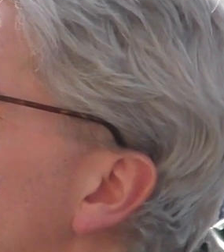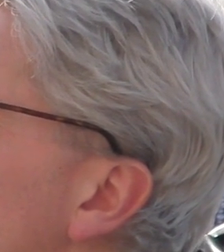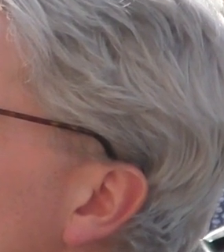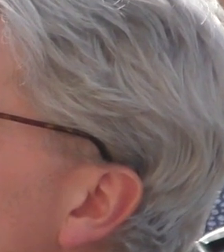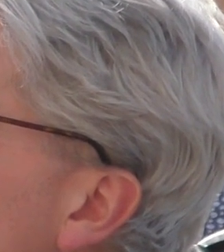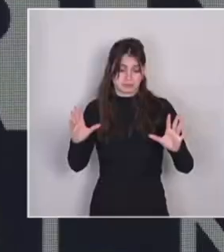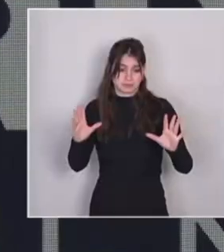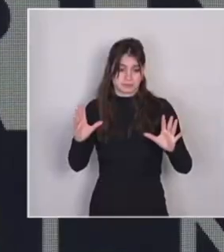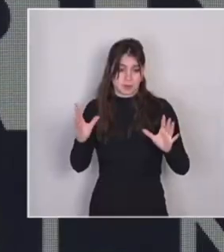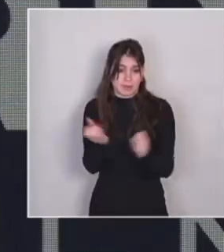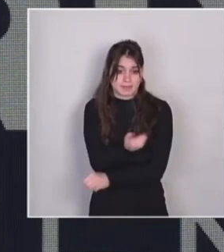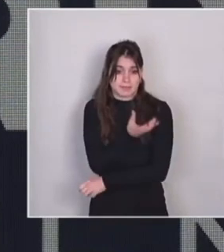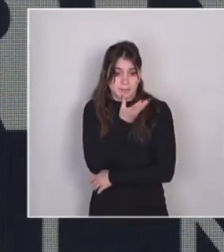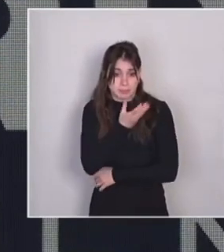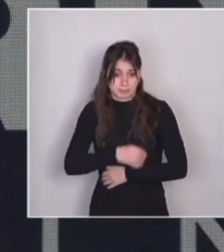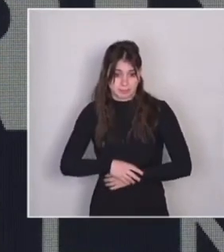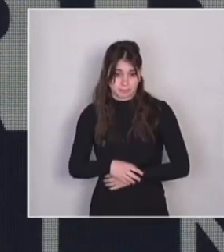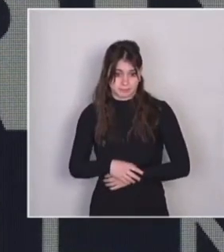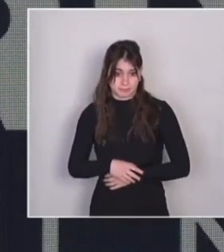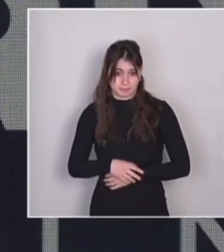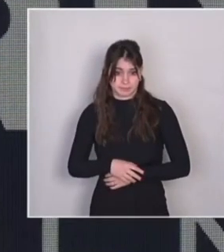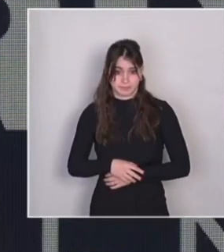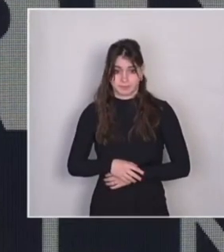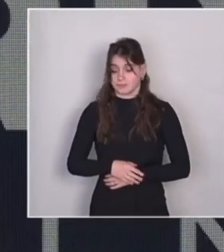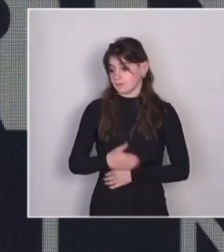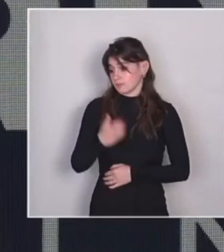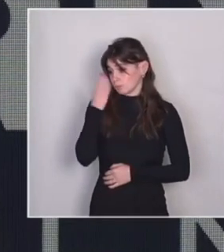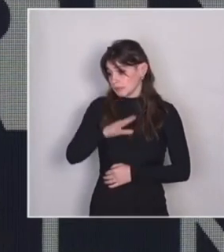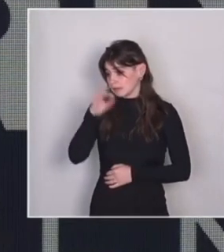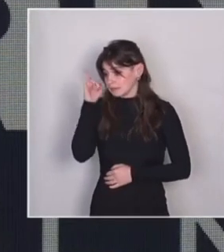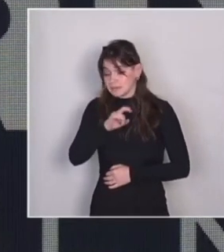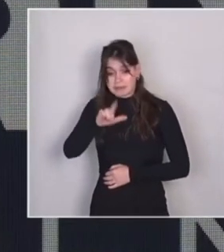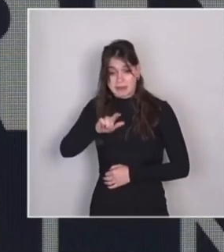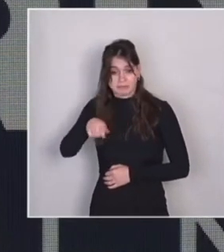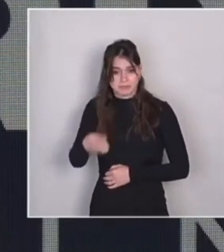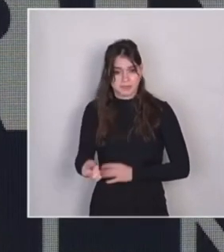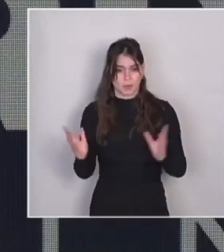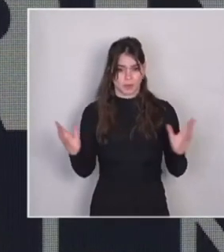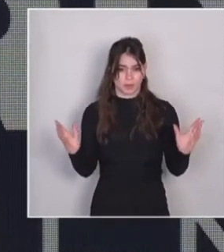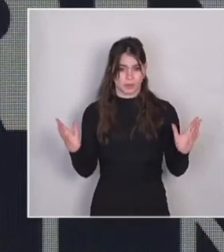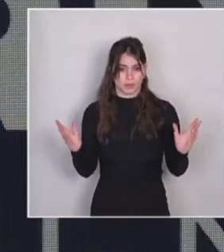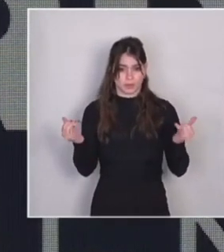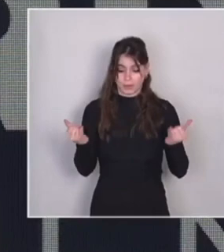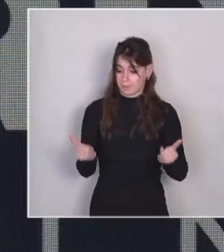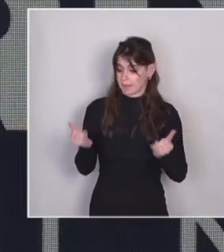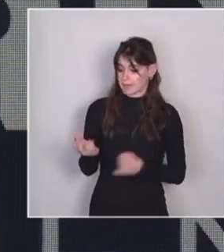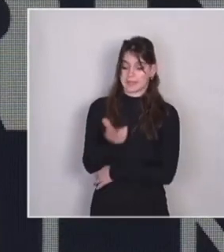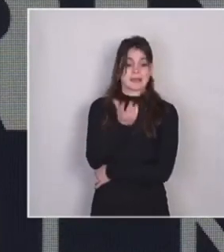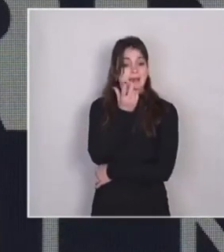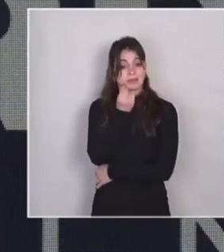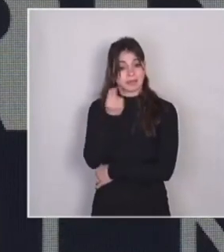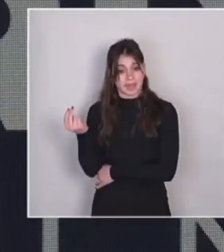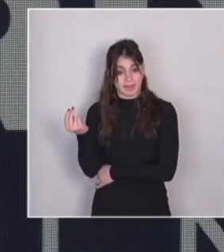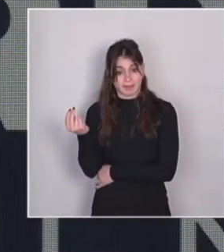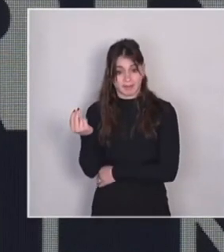la démocratie. C'est difficile, sans aucun doute. Mais à Nanterre, ces